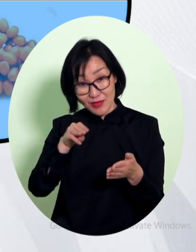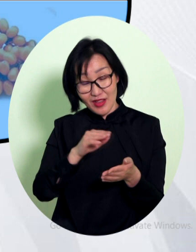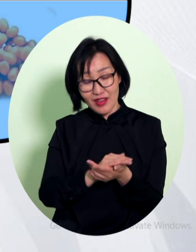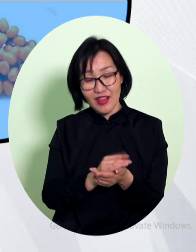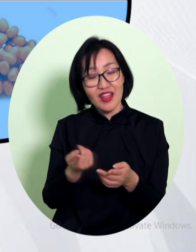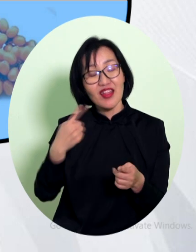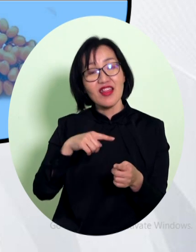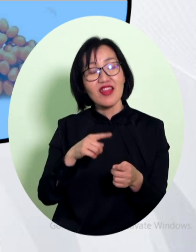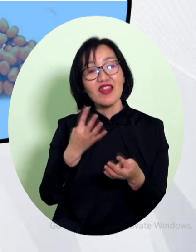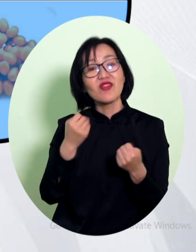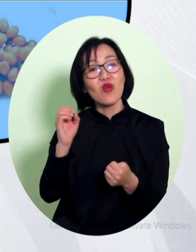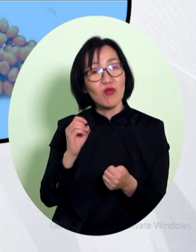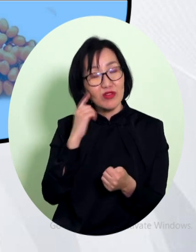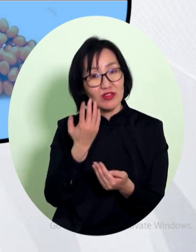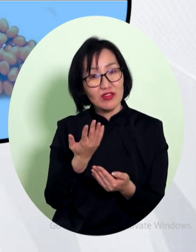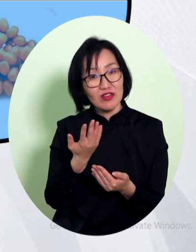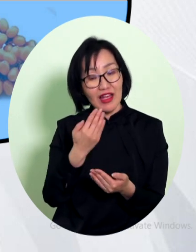Хагасын хагас буюу хэдэн хувь бэ?